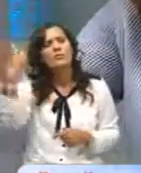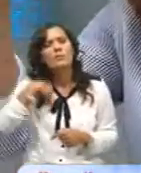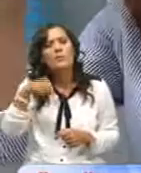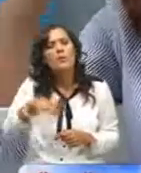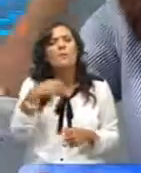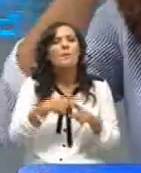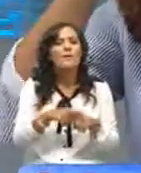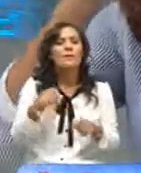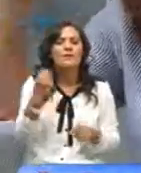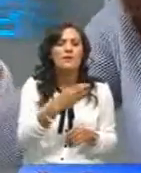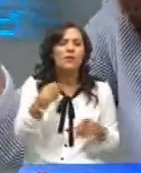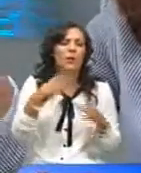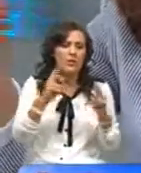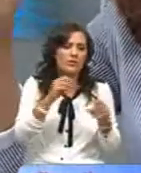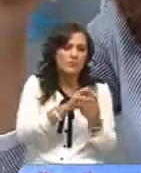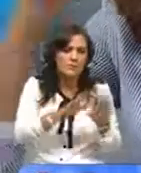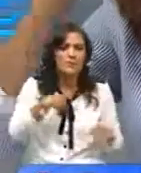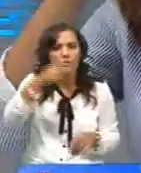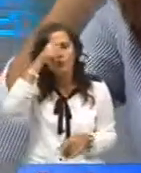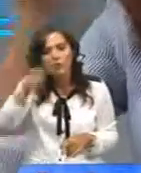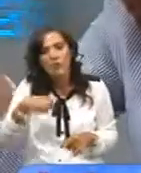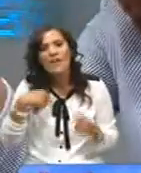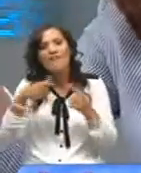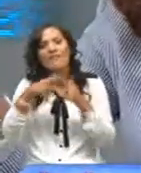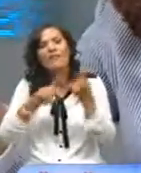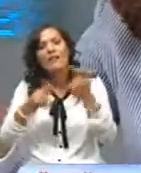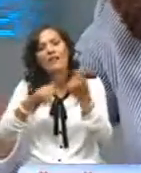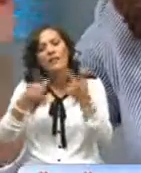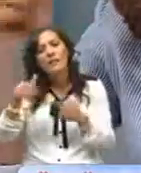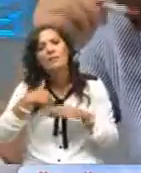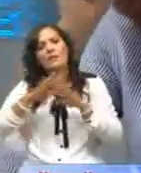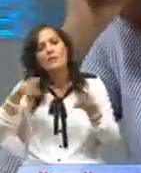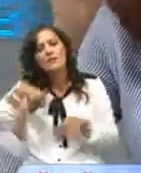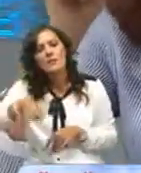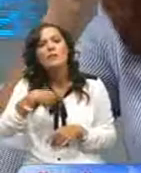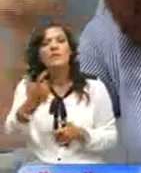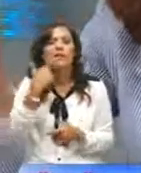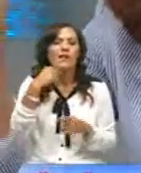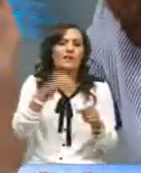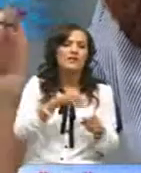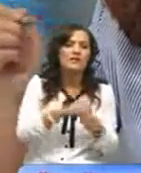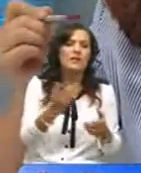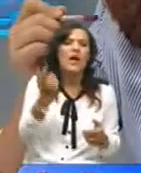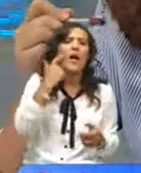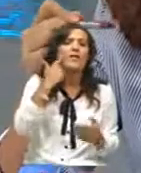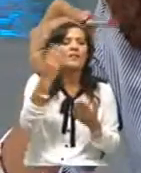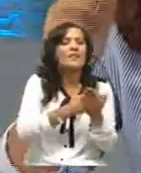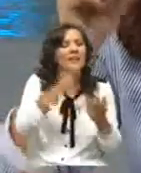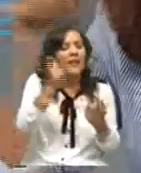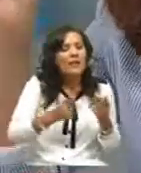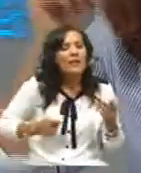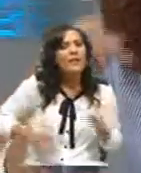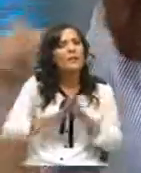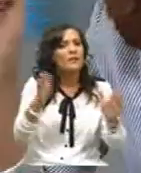ay matema bu sayılar konusunu bitireceğim Türkçe'den fiilimsiler konusu bitireceğim işte tarihten Atatürk ilke ve